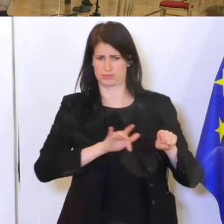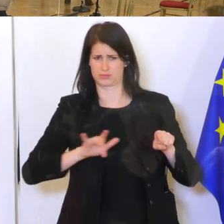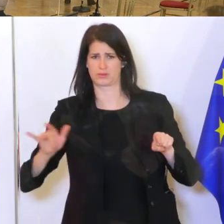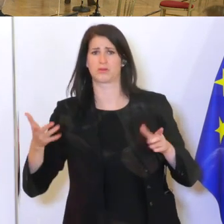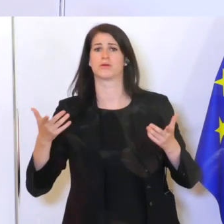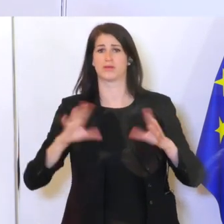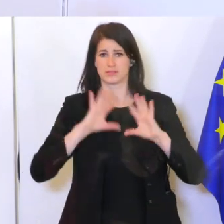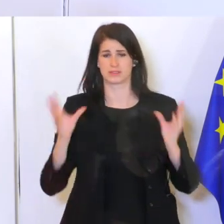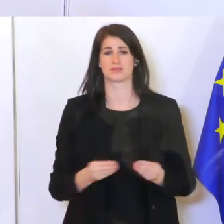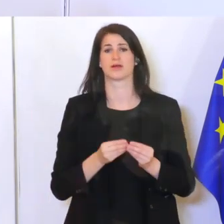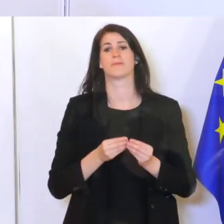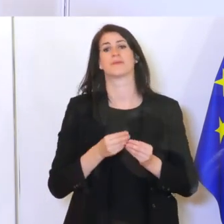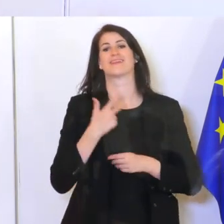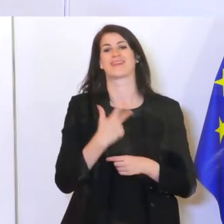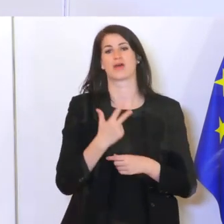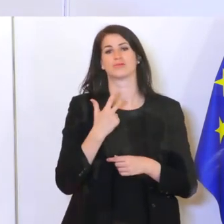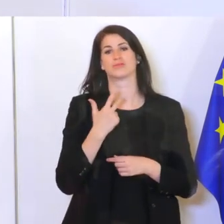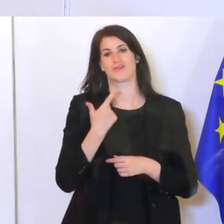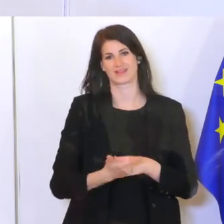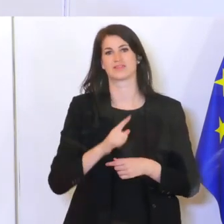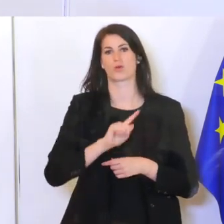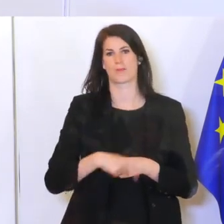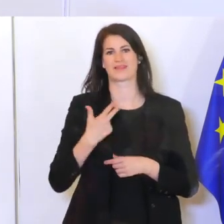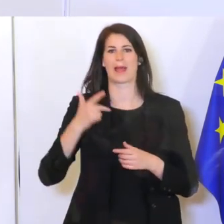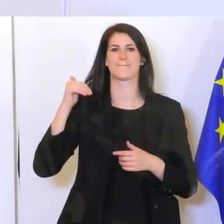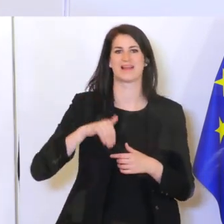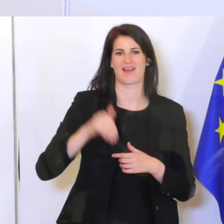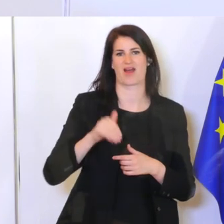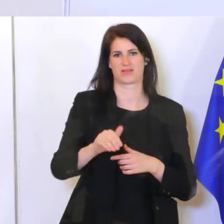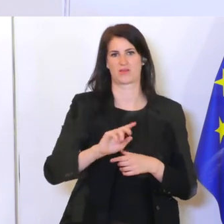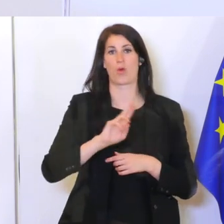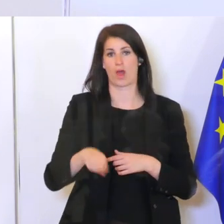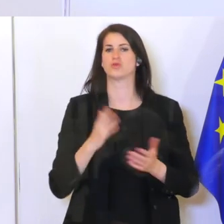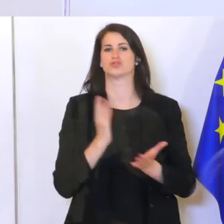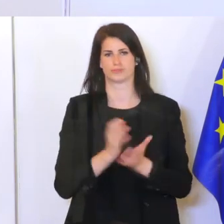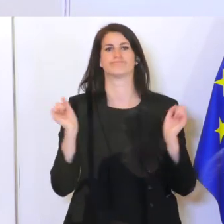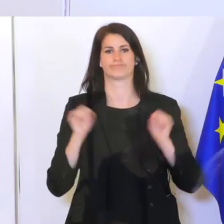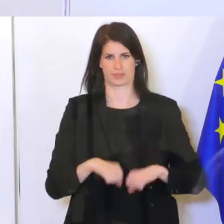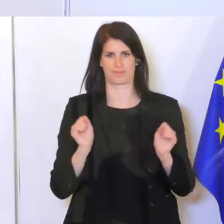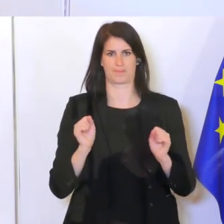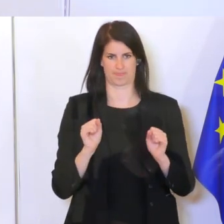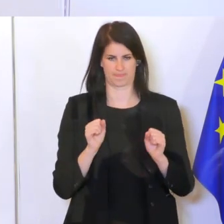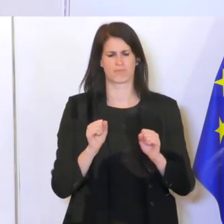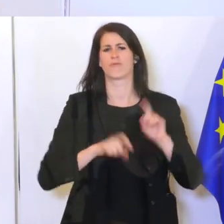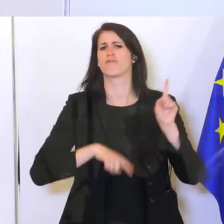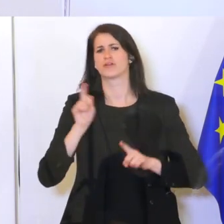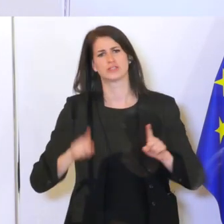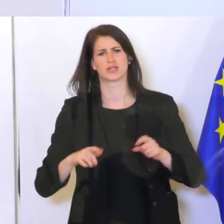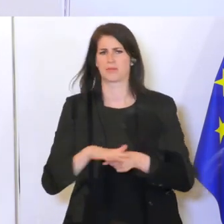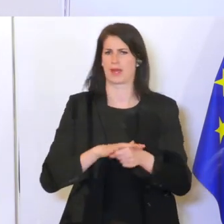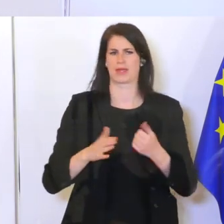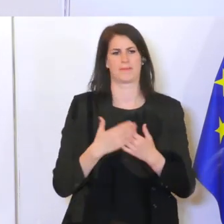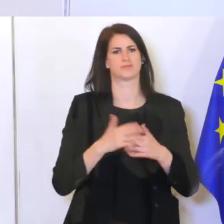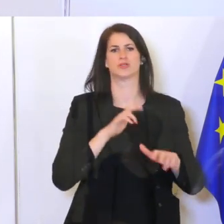von 23,3 Milliarden an Liquidität rechtsverbindlich zugesagt. Da geht es um die verschiedensten Bereiche von Steuerstundungen über